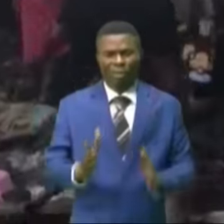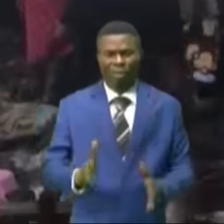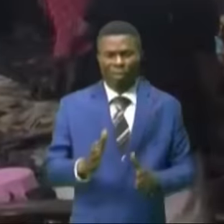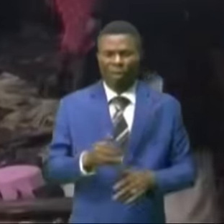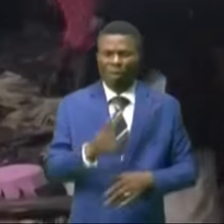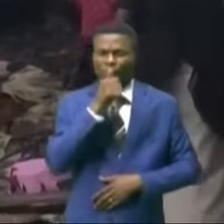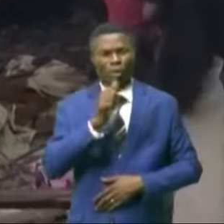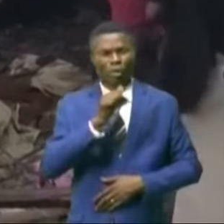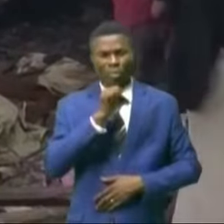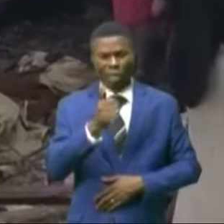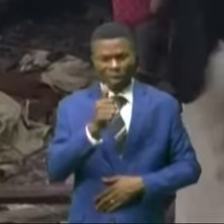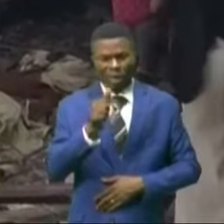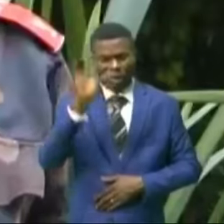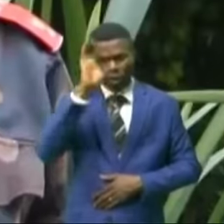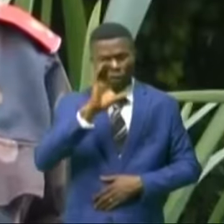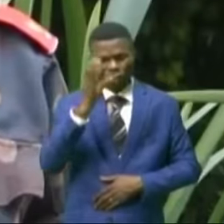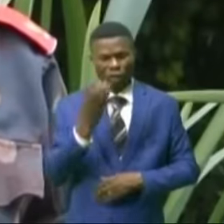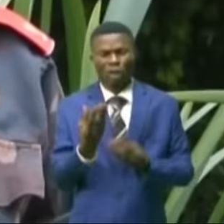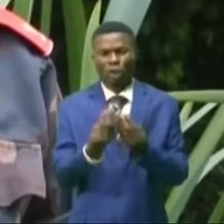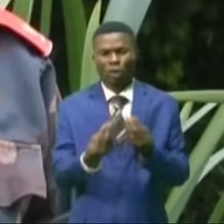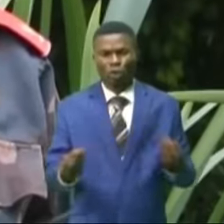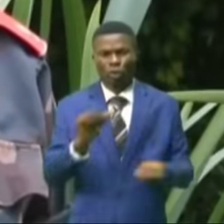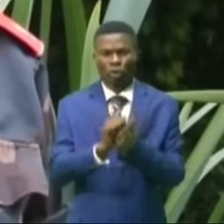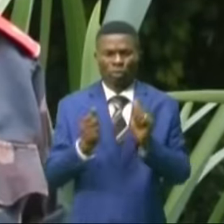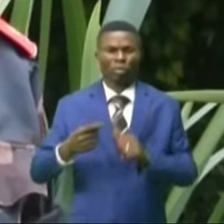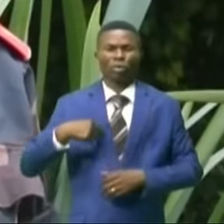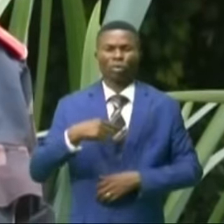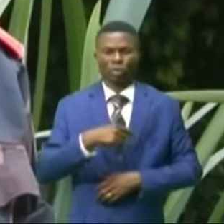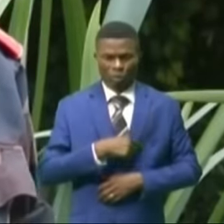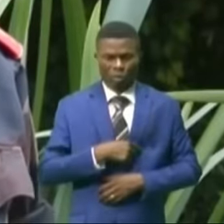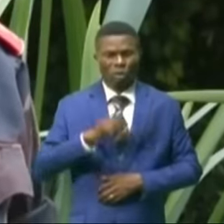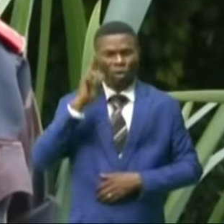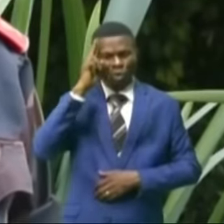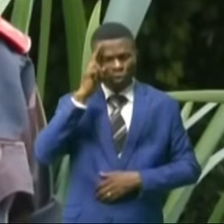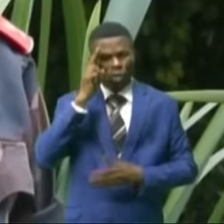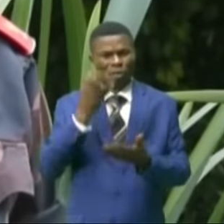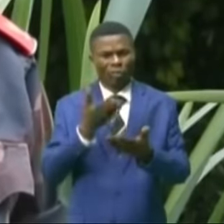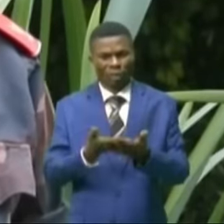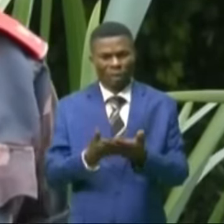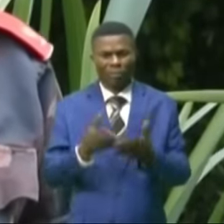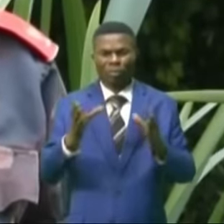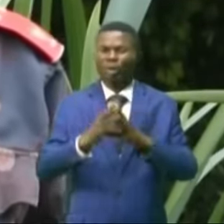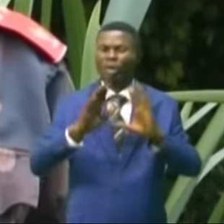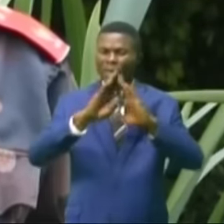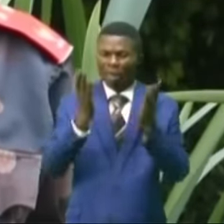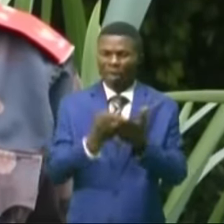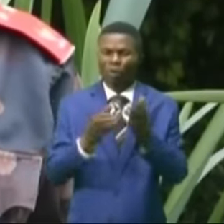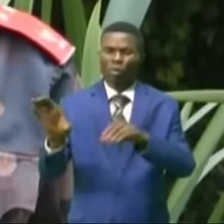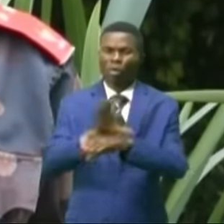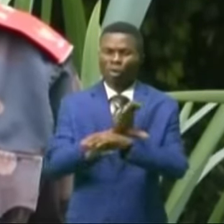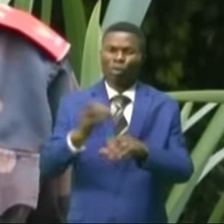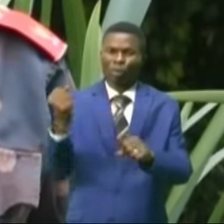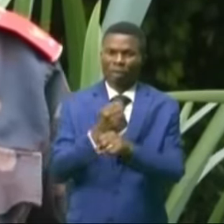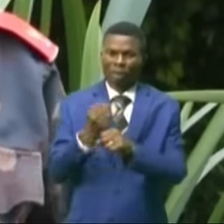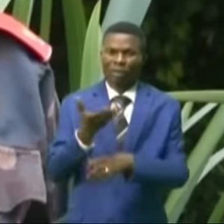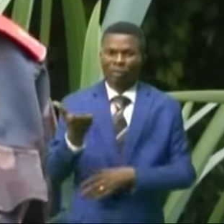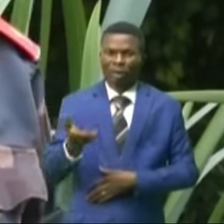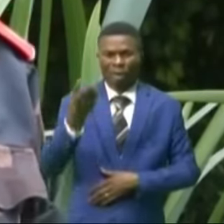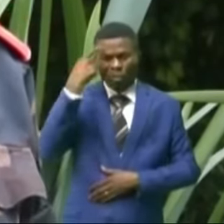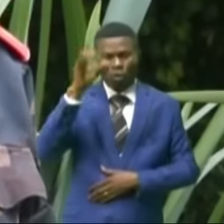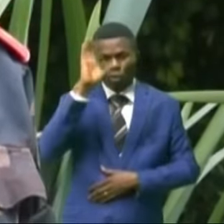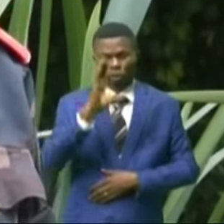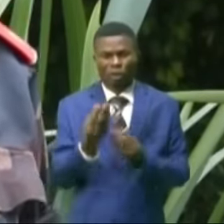le silence devant les drames. Nous sommes en train de réfléchir avec ceux qui s'occupent des opérations pour